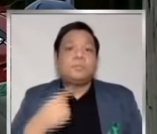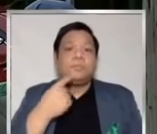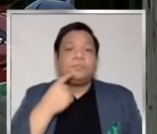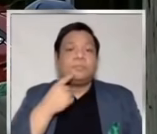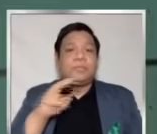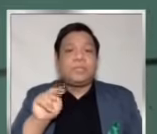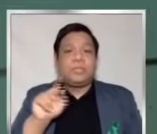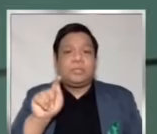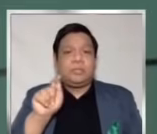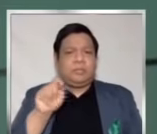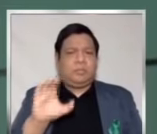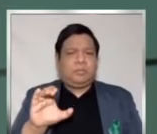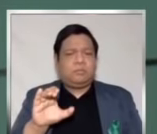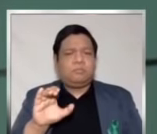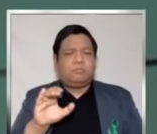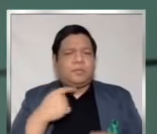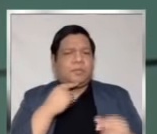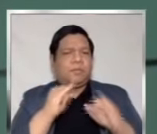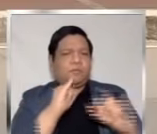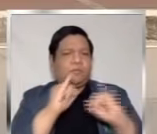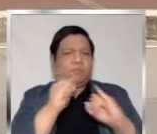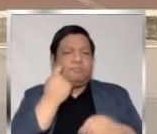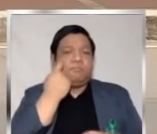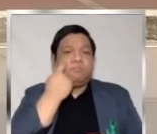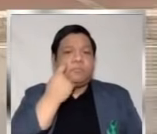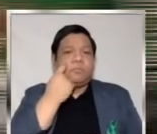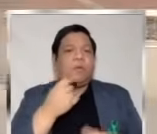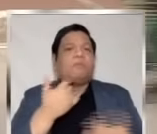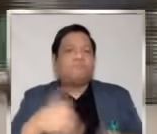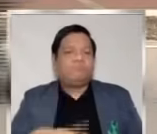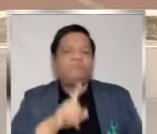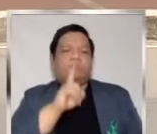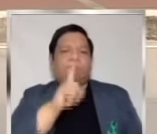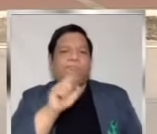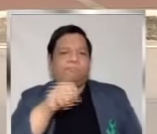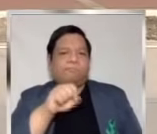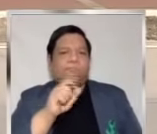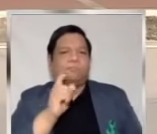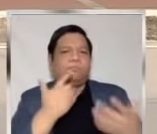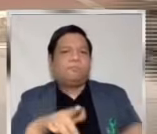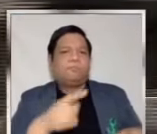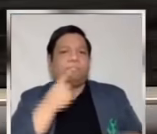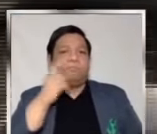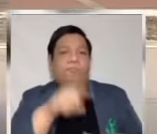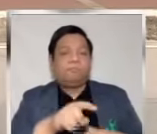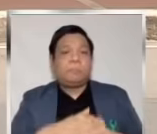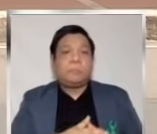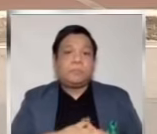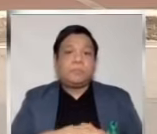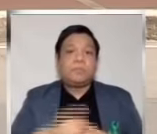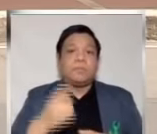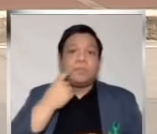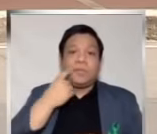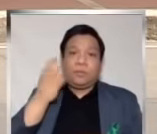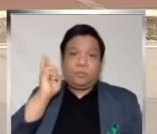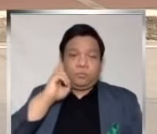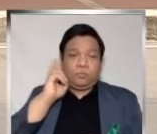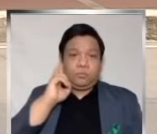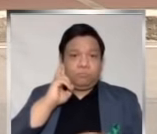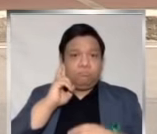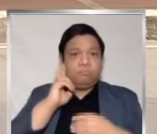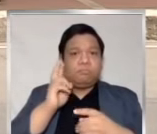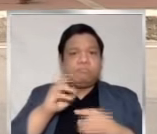Edgardo Cabarrios ang inilabas na kautusan. Before you can operate the radio broadcast station, dapat meron